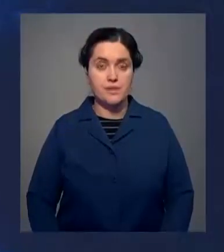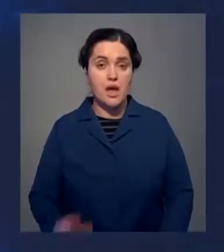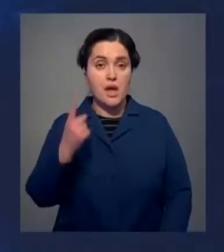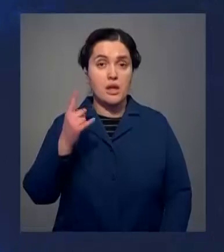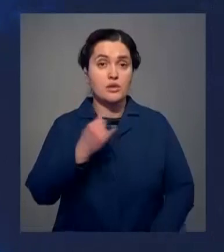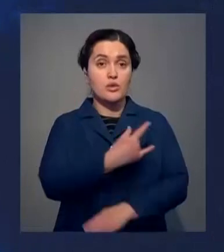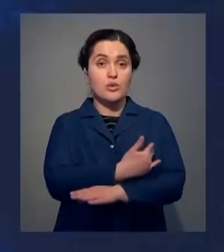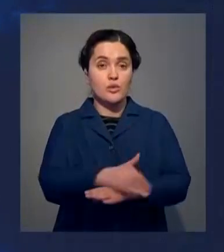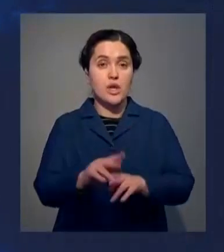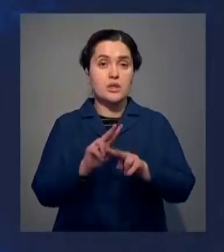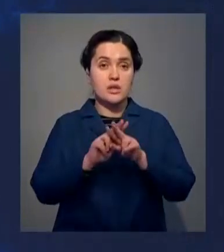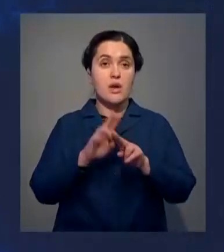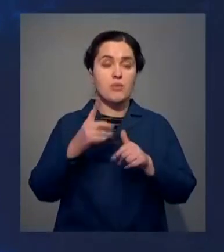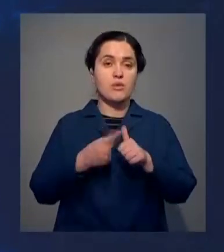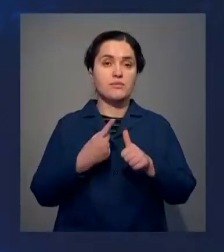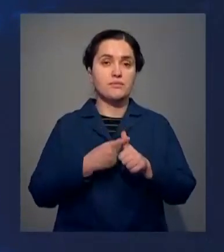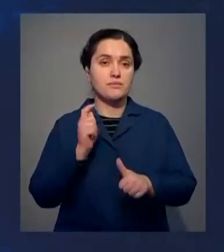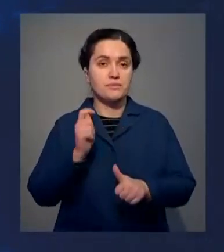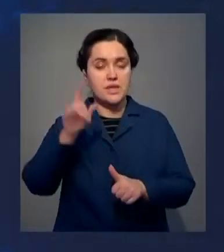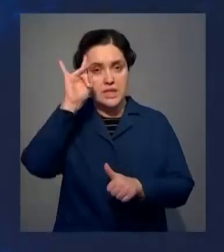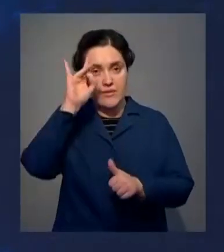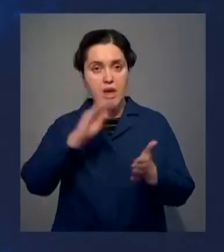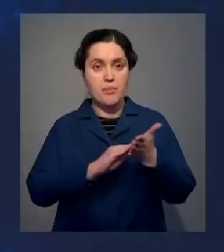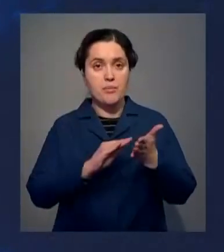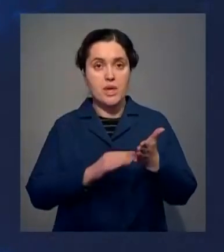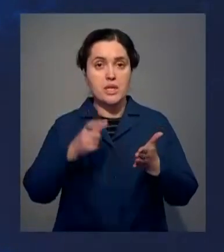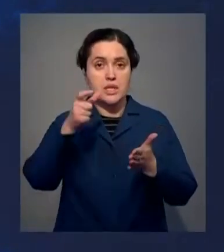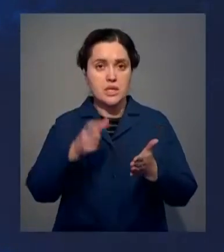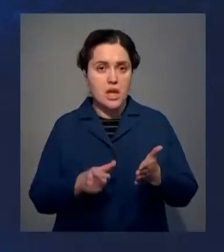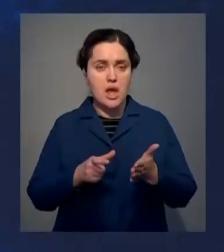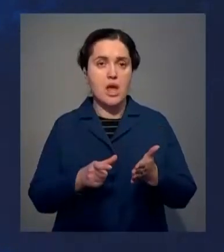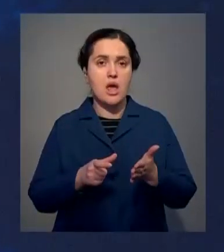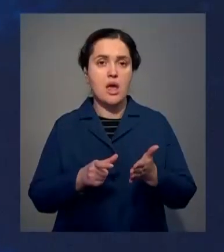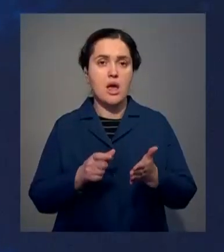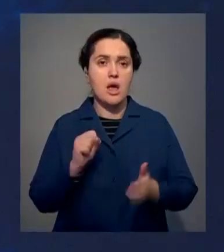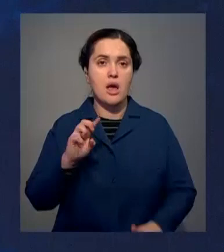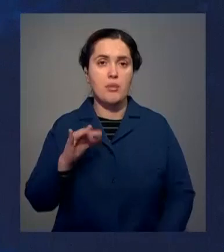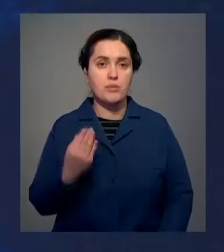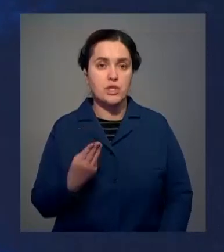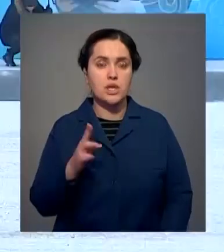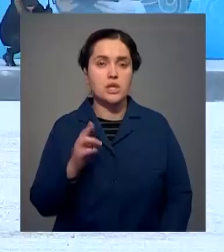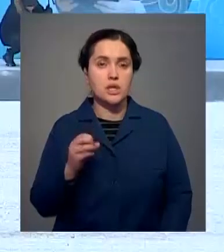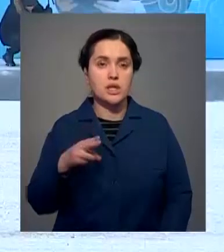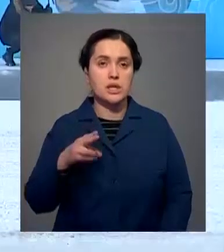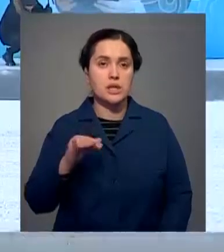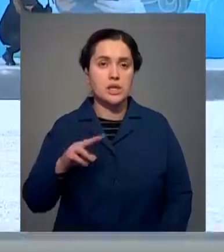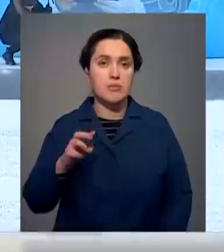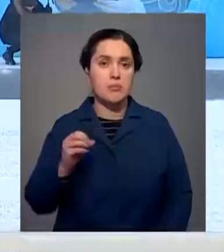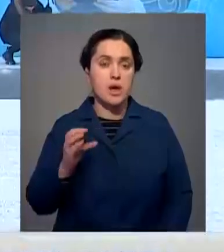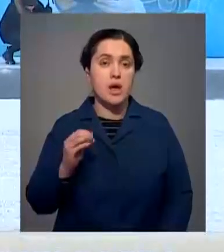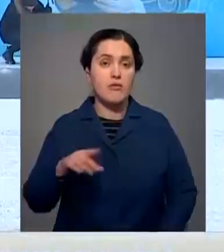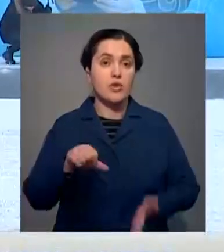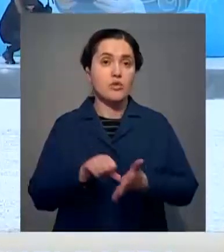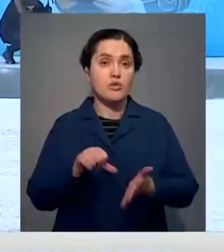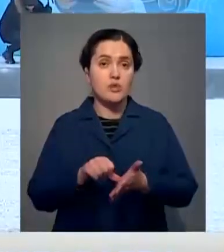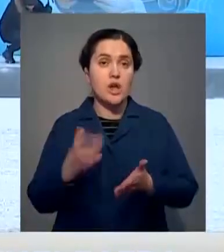Одна из улиц столицы теперь будет носить имя известного писателя, героя труда Казахстана Абиша Кекильбаева. Участие в церемонии ее